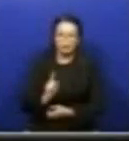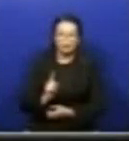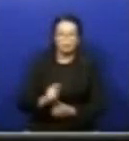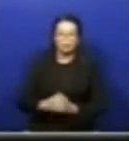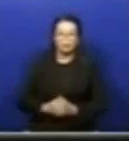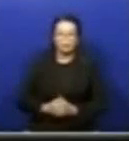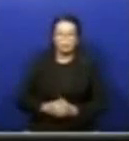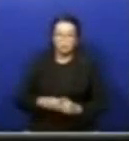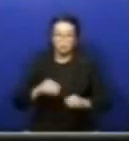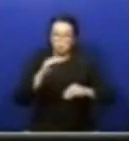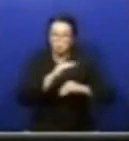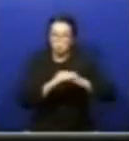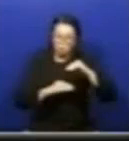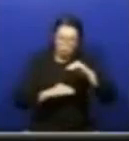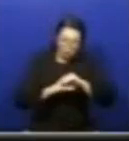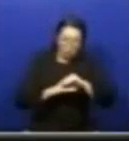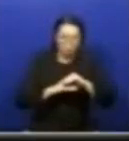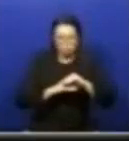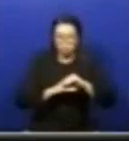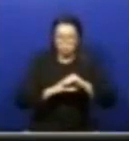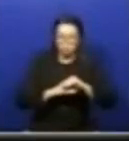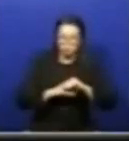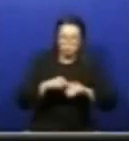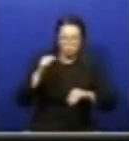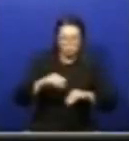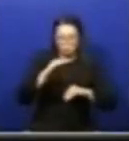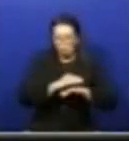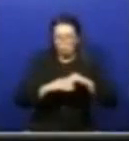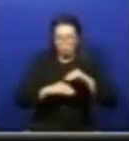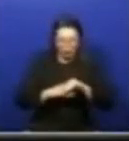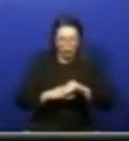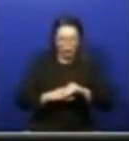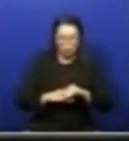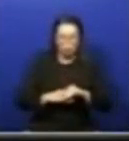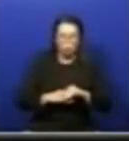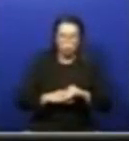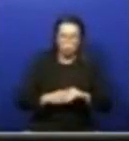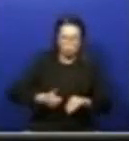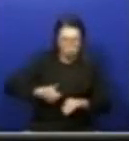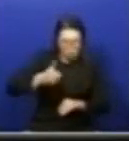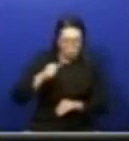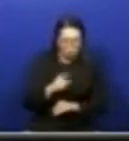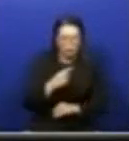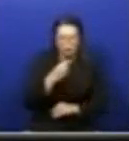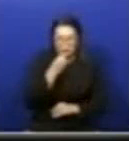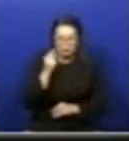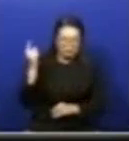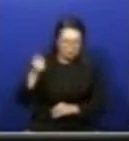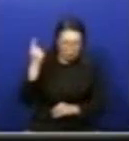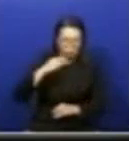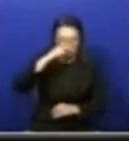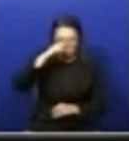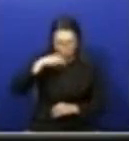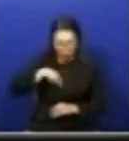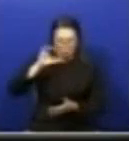ๆนี่โครงการก็จะออกมาอีกแล้วไอ้เที่ยวนี้หนักกว่าชิมช็อปใช้ผมดูข่าวต้องเที่ยวไทย